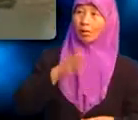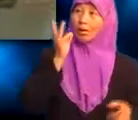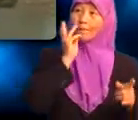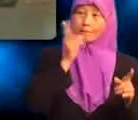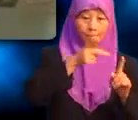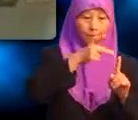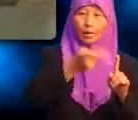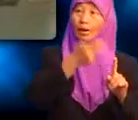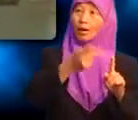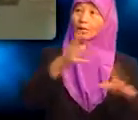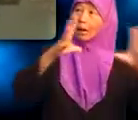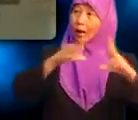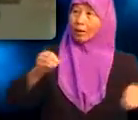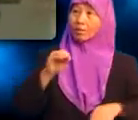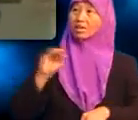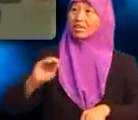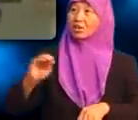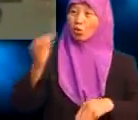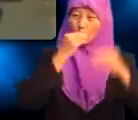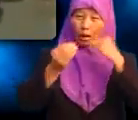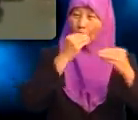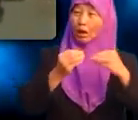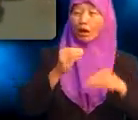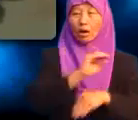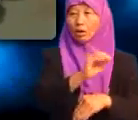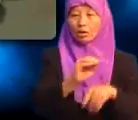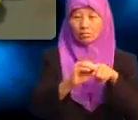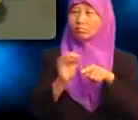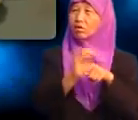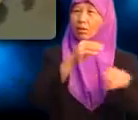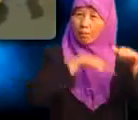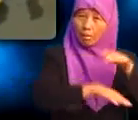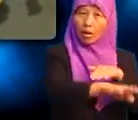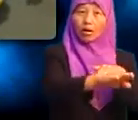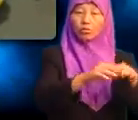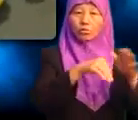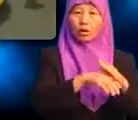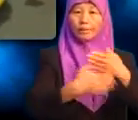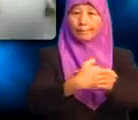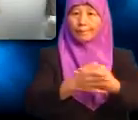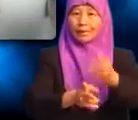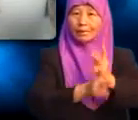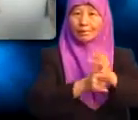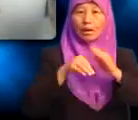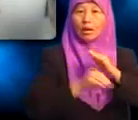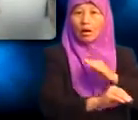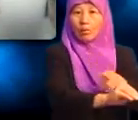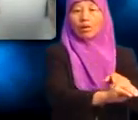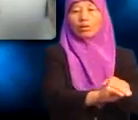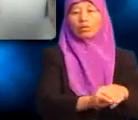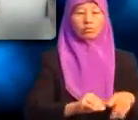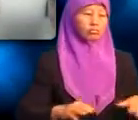Toki. Habis dikerjakan tikus. Entah macam mana tikus-tikus tu boleh masuk ke dalam stor padi saya tu. Entahlah.